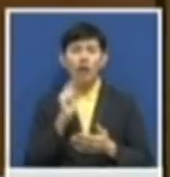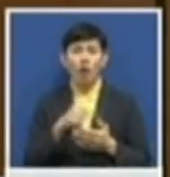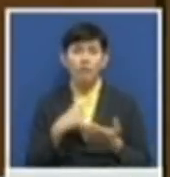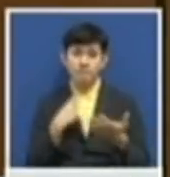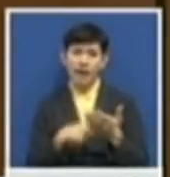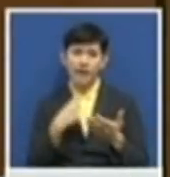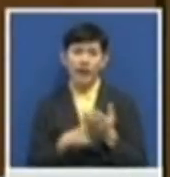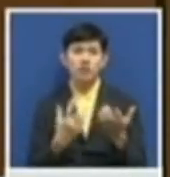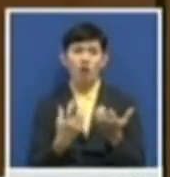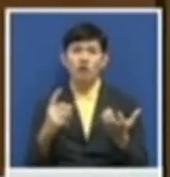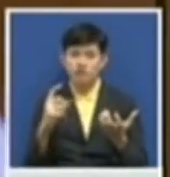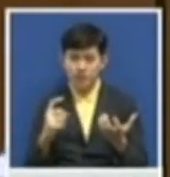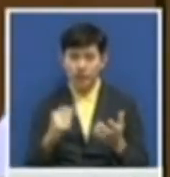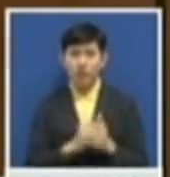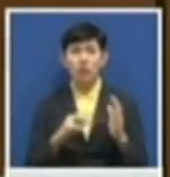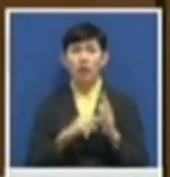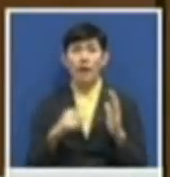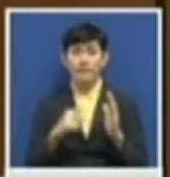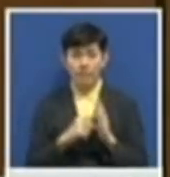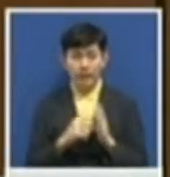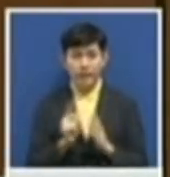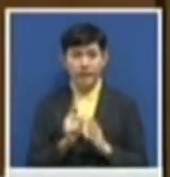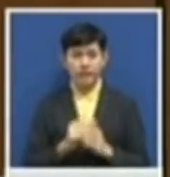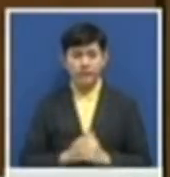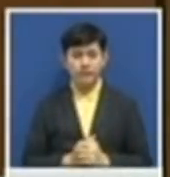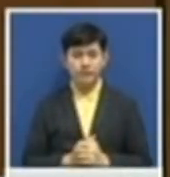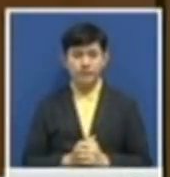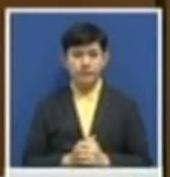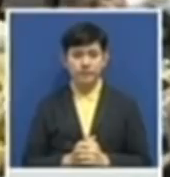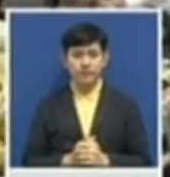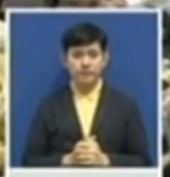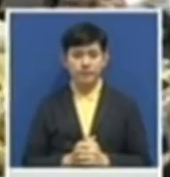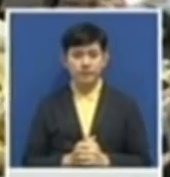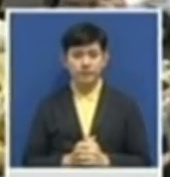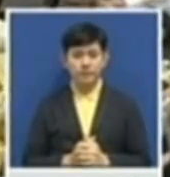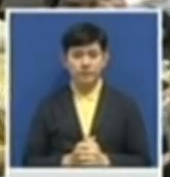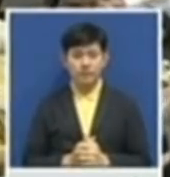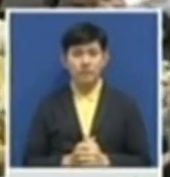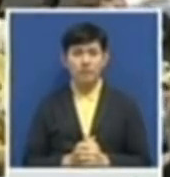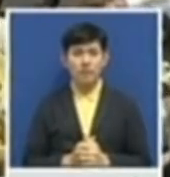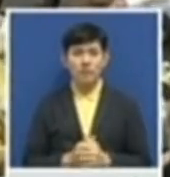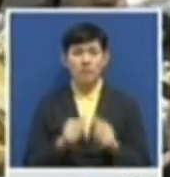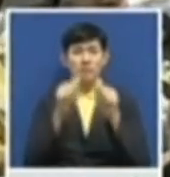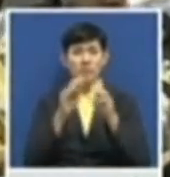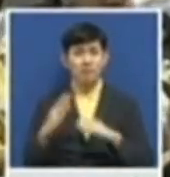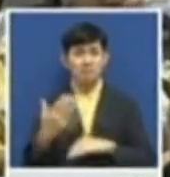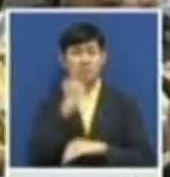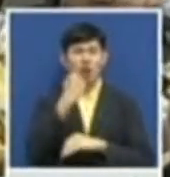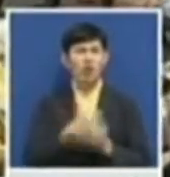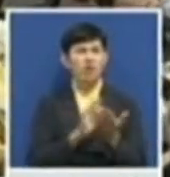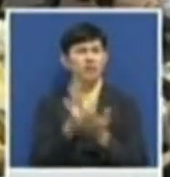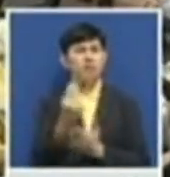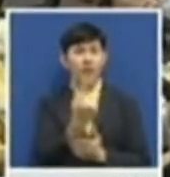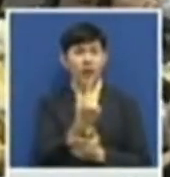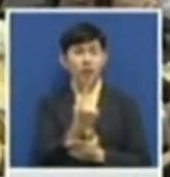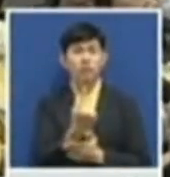ในชอบถามพรรคการเมืองอื่นถามรัฐบาลอื่นในอดีตนะครับปรากฏว่าพอท่านเจอคำถามที่ท่านชอบแซะรัฐบาลอื่นในอดีตท่านก็อ้างว่าจะเอ